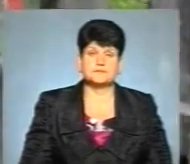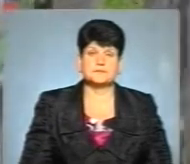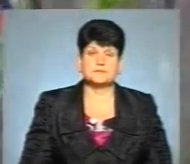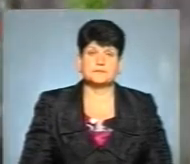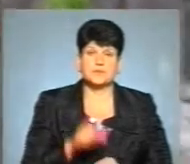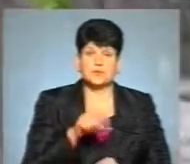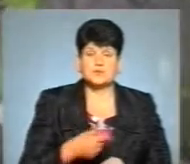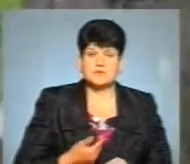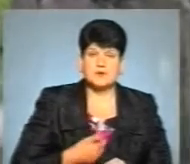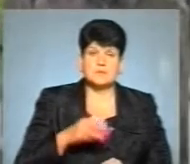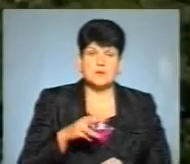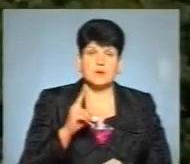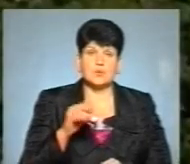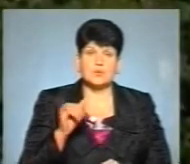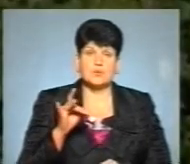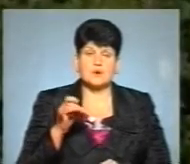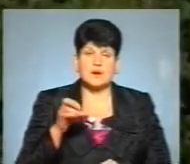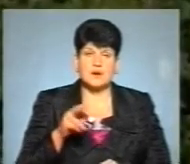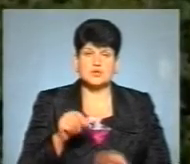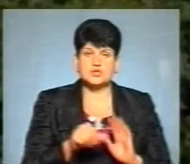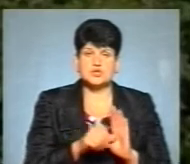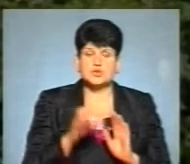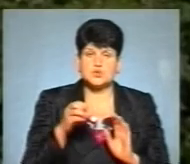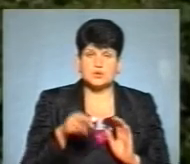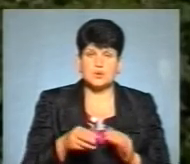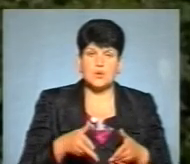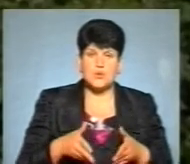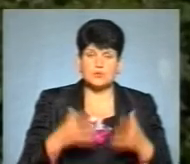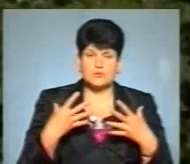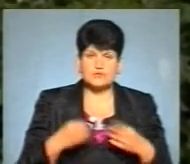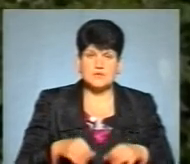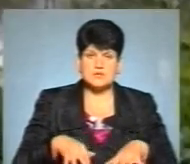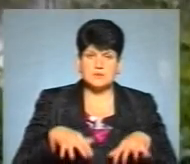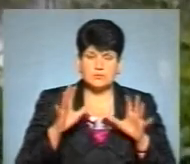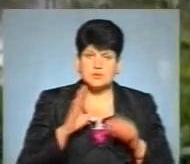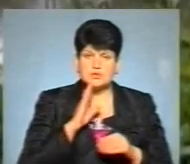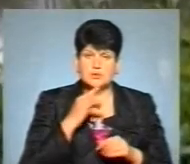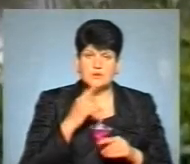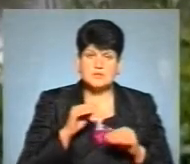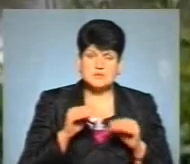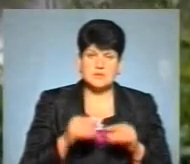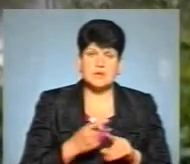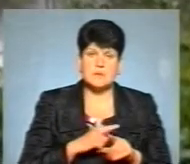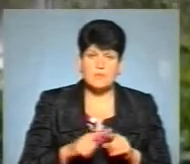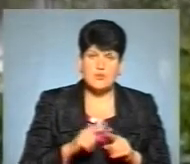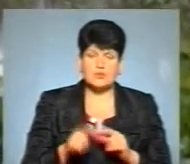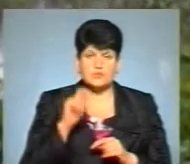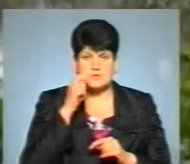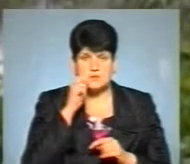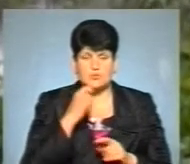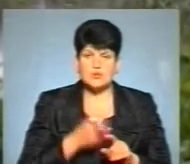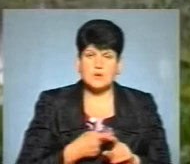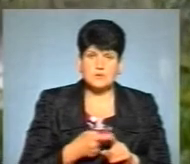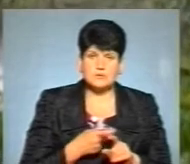Тут мешкає Марія Куриляк. 600-х її городу вже затопило. Жінка каже, садили моркву, цибулю, картоплю. Через